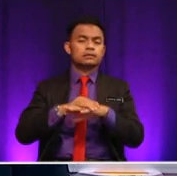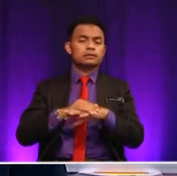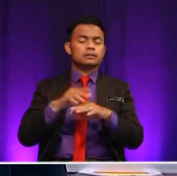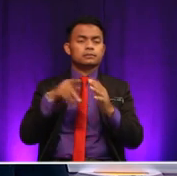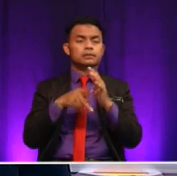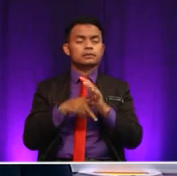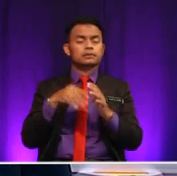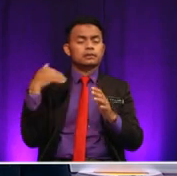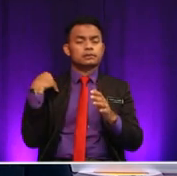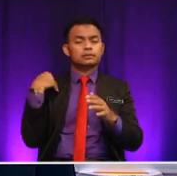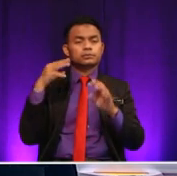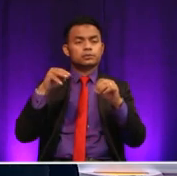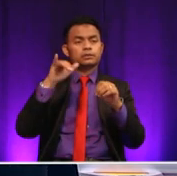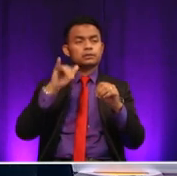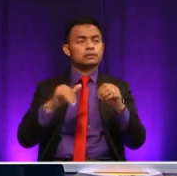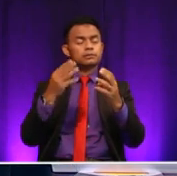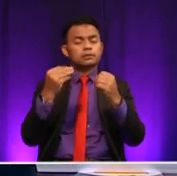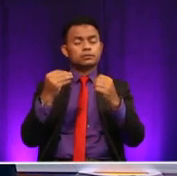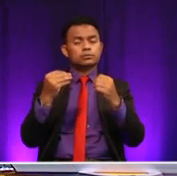Coba jawab